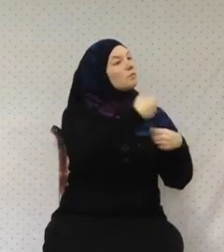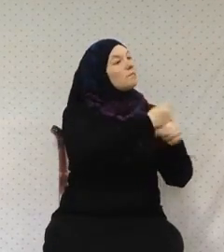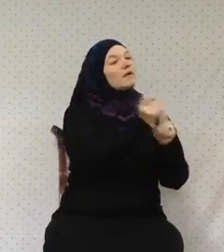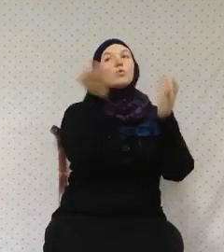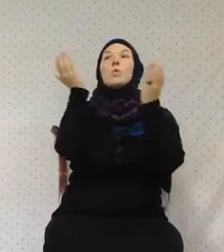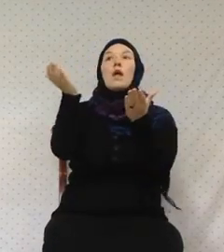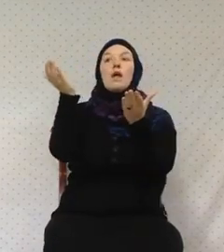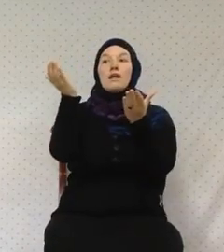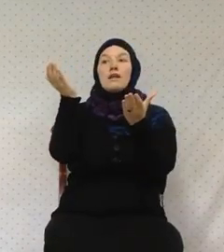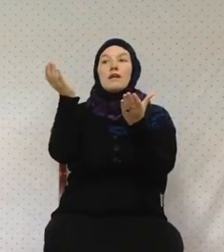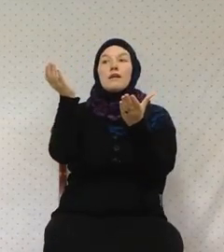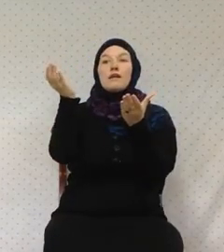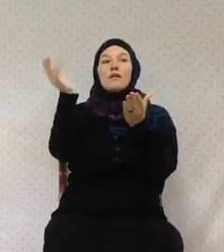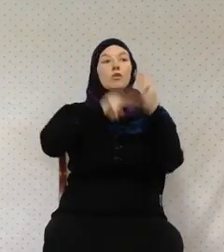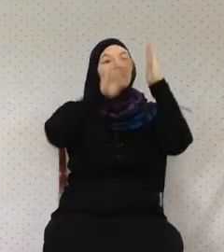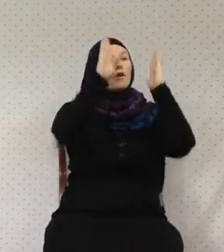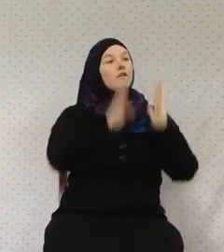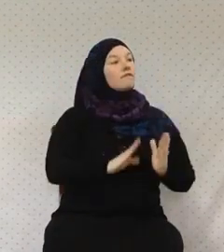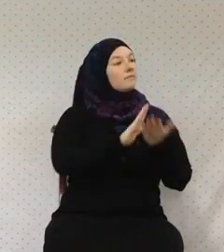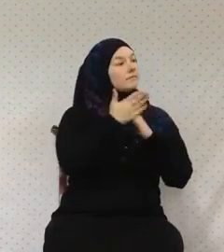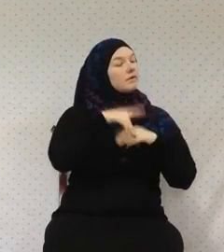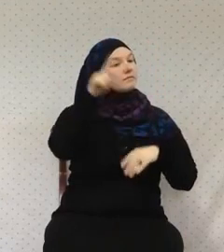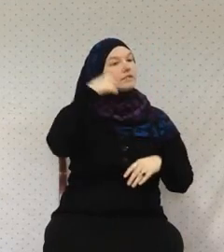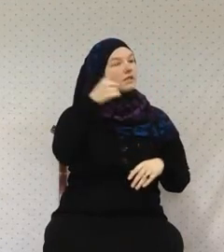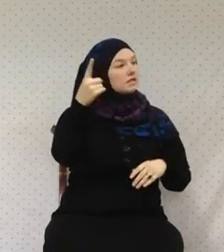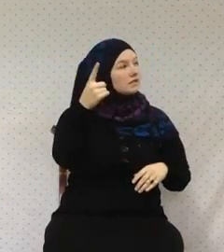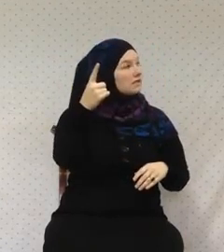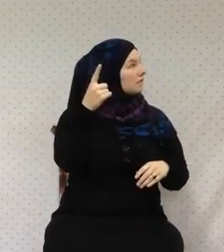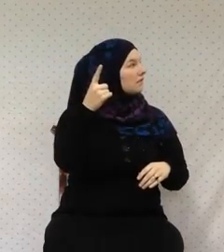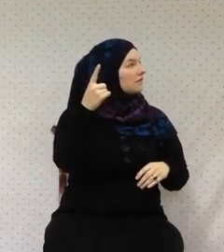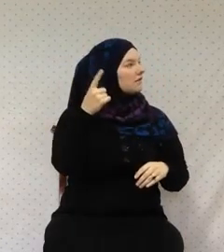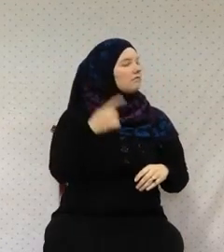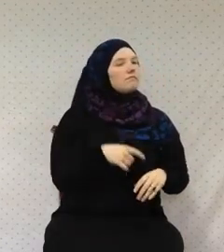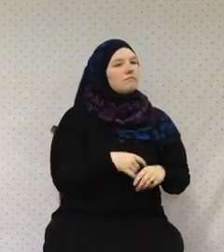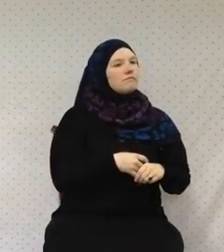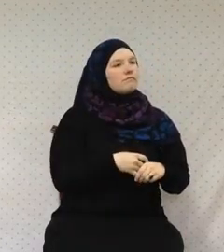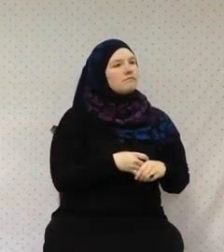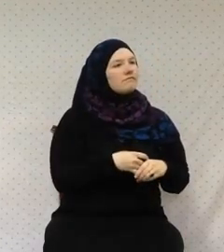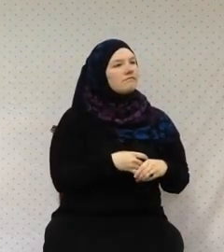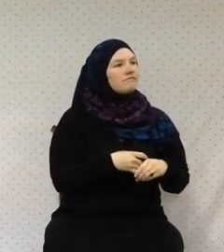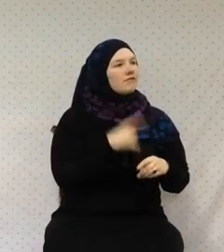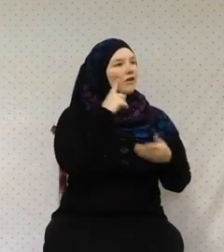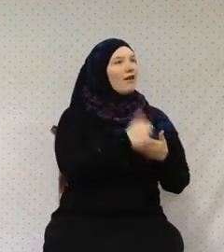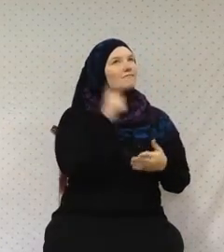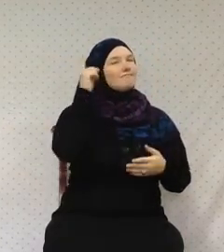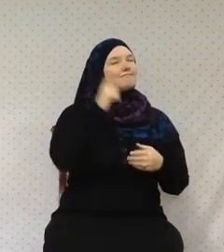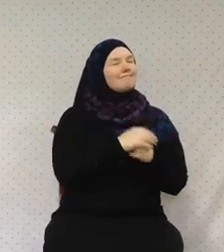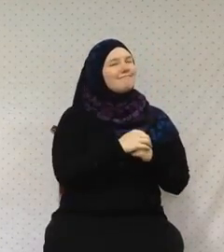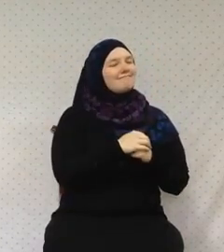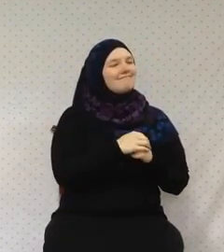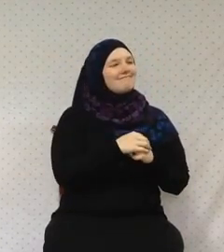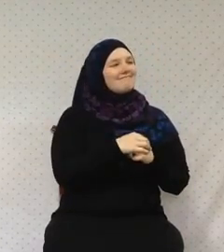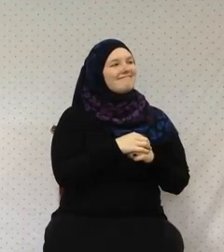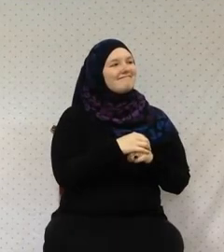make dua, the Prophet sallallahu alaihi wasallam says, ادعوا الله وأنتم موقنون بالإجابة.